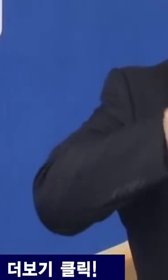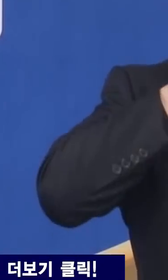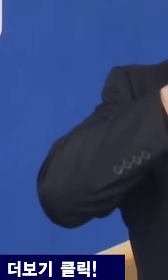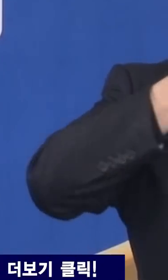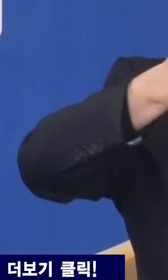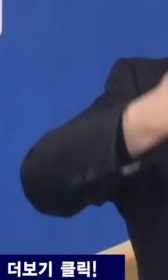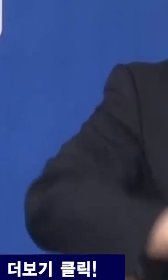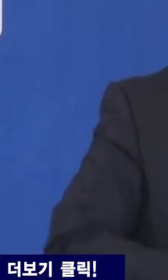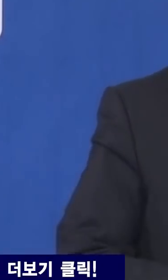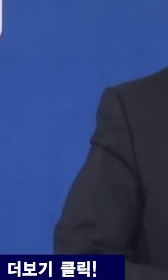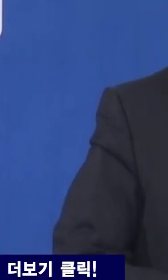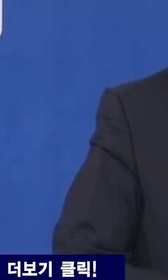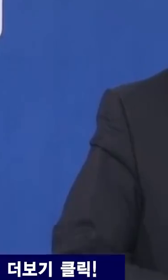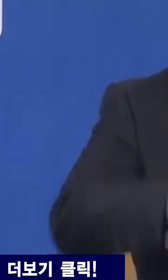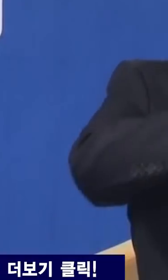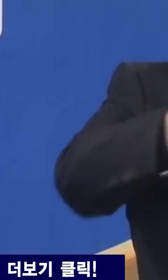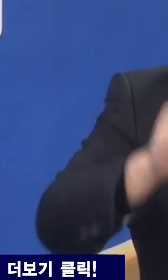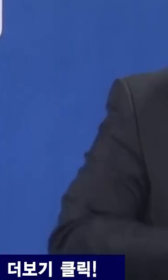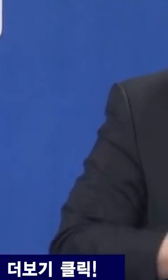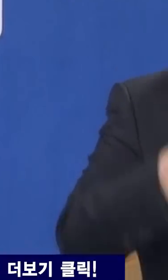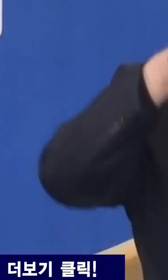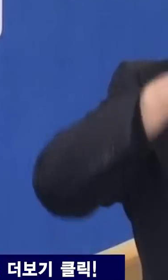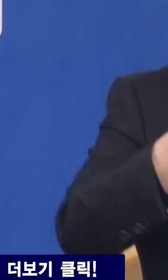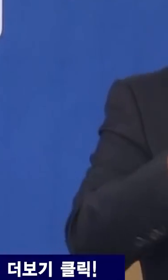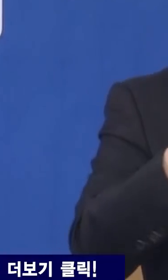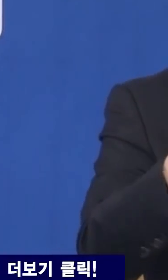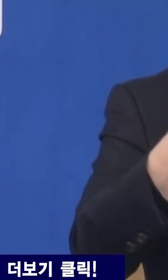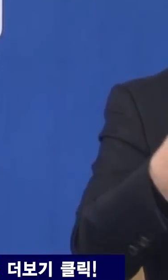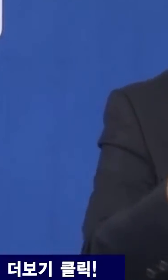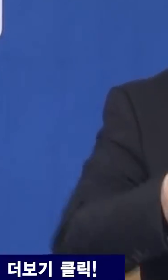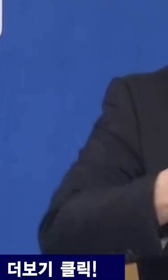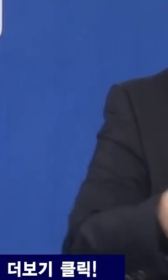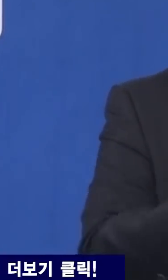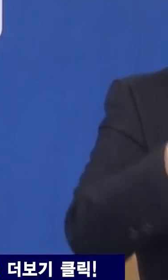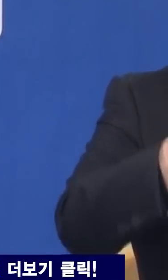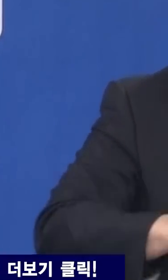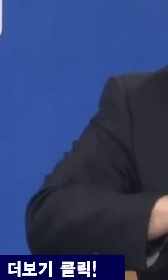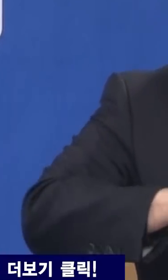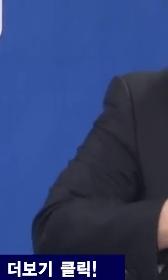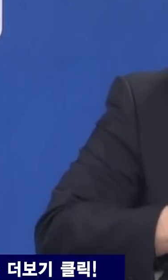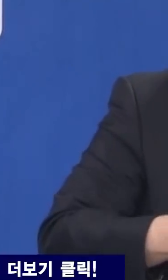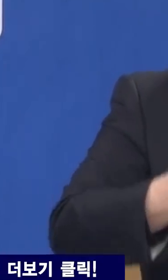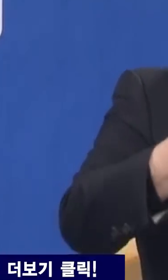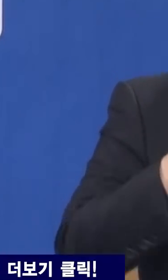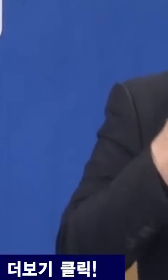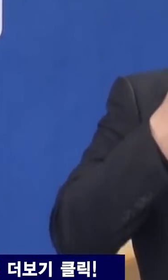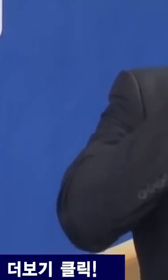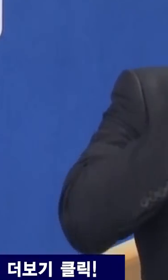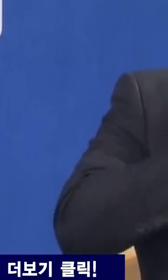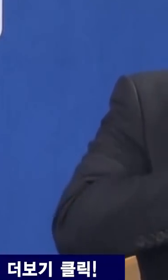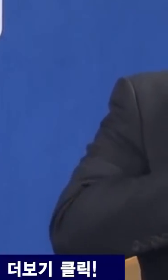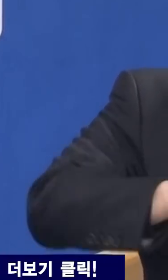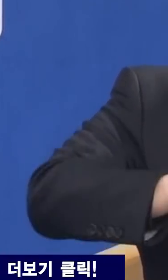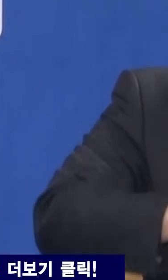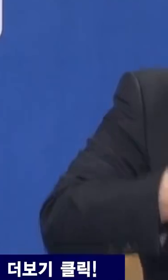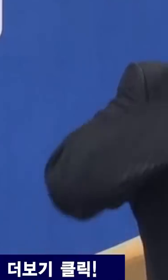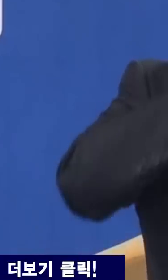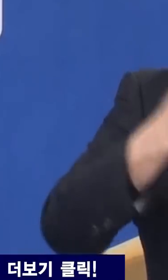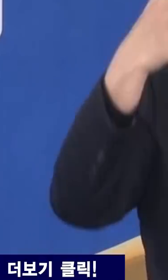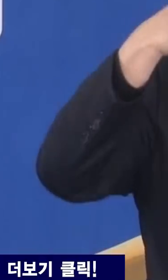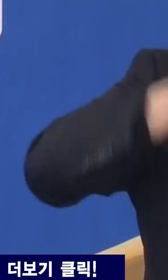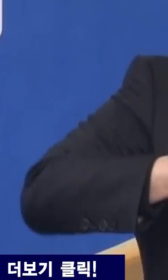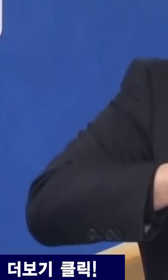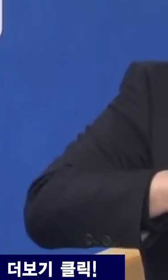있습니다. 도리어 원희룡 정책본부장은 괴론과 허위 주장으로 억지 누명